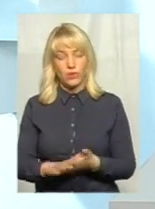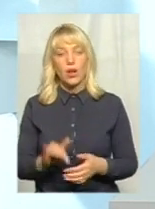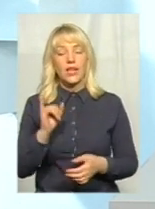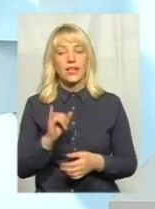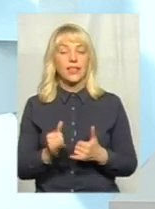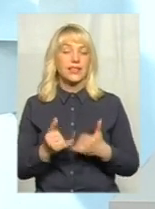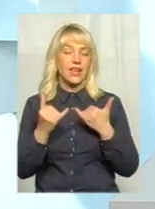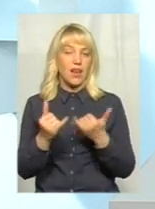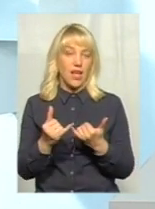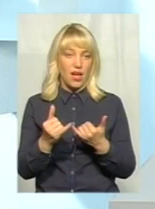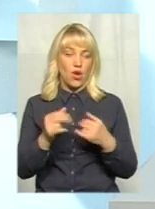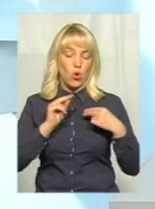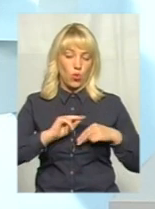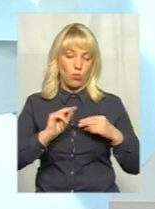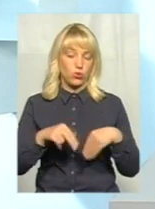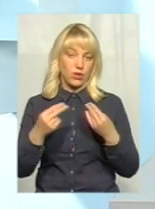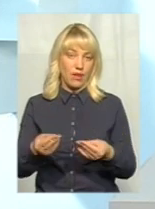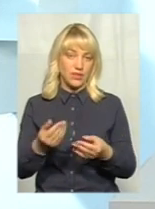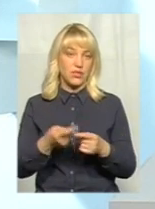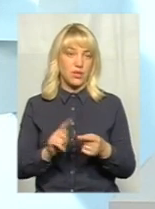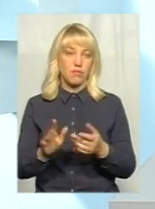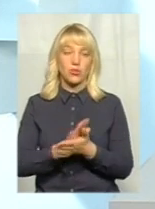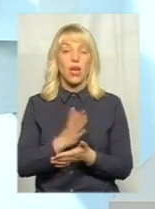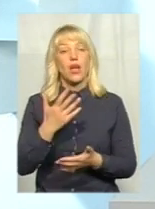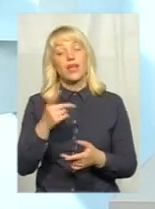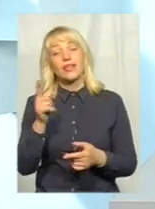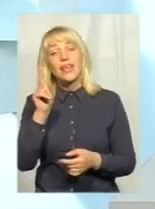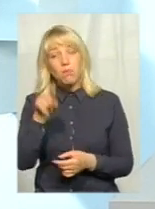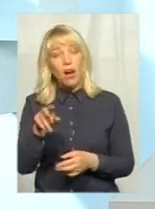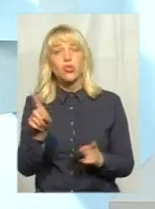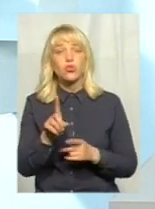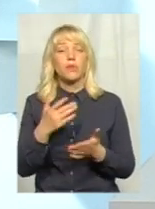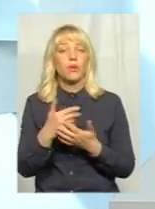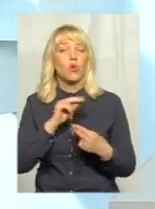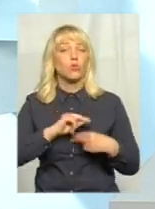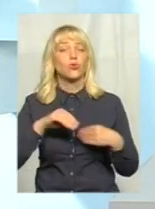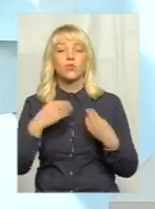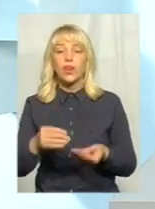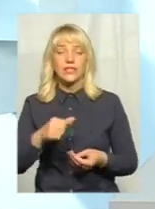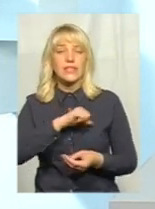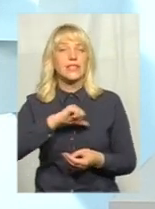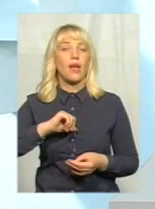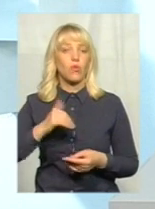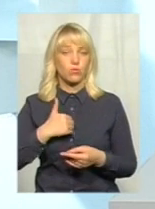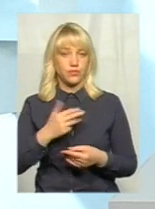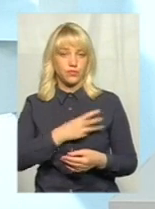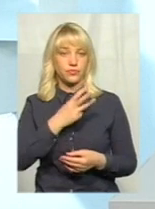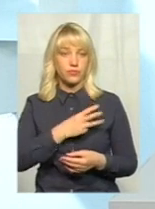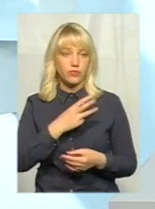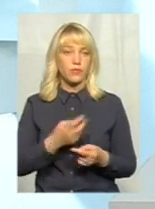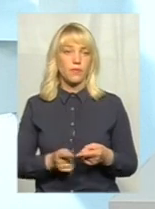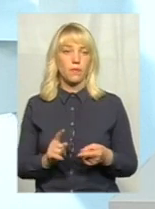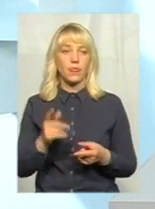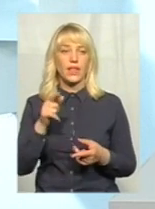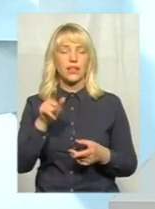теж абсолютно безкоштовно. Хіба що роботодавець сам виявить бажання і навчати в таких навчальних закладах, які там не пройшли